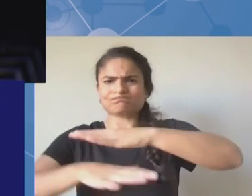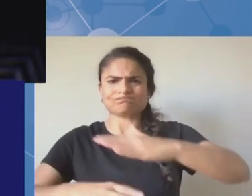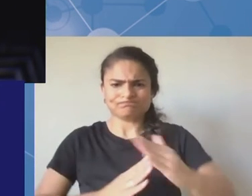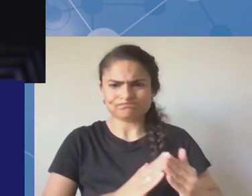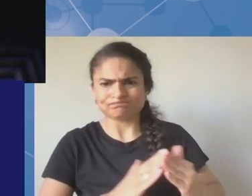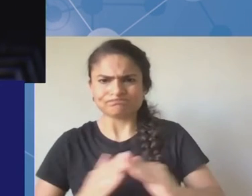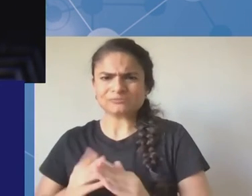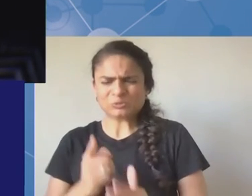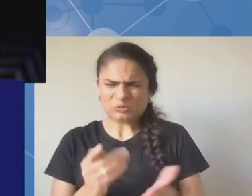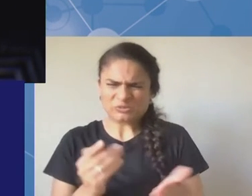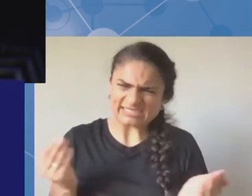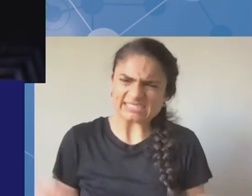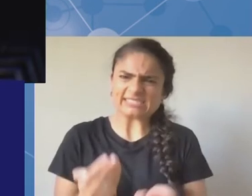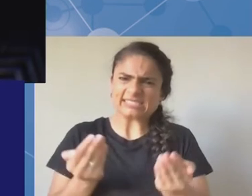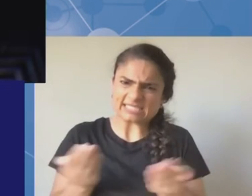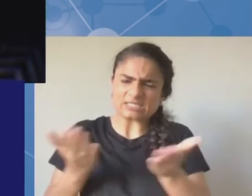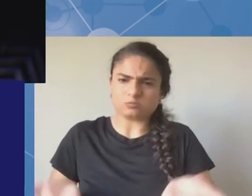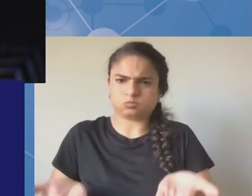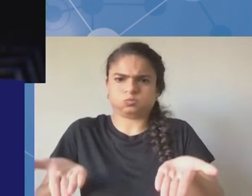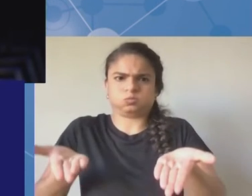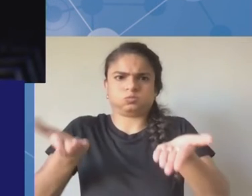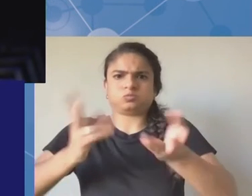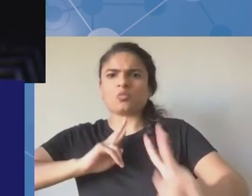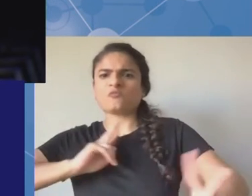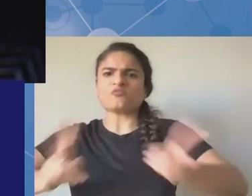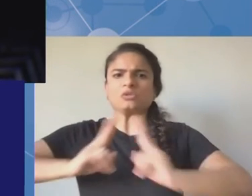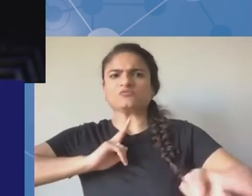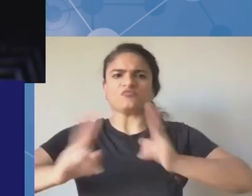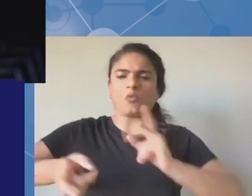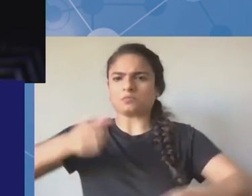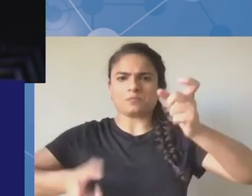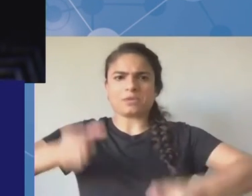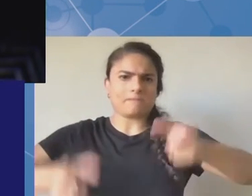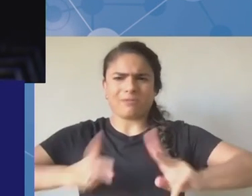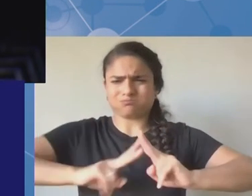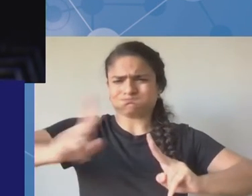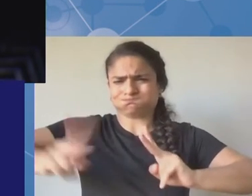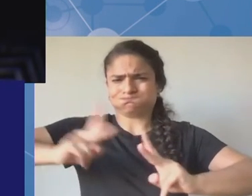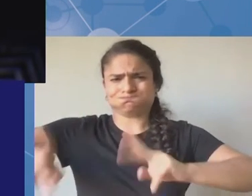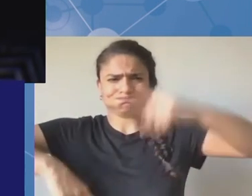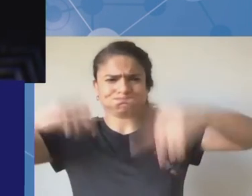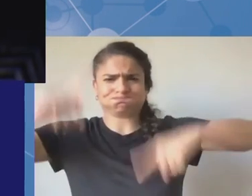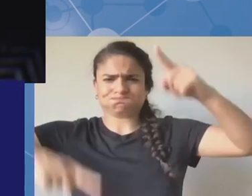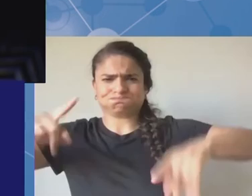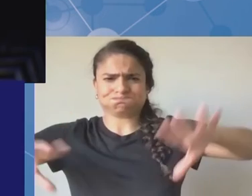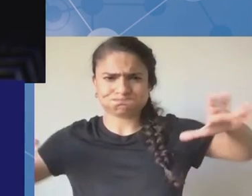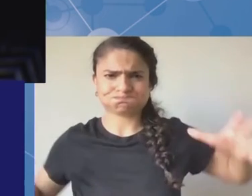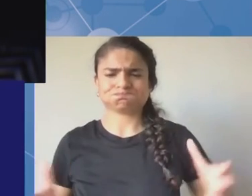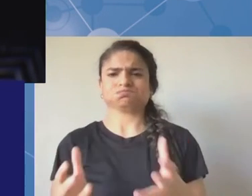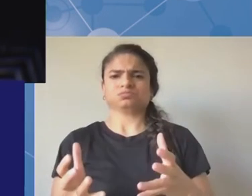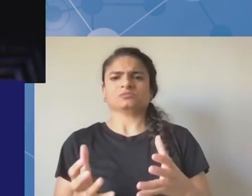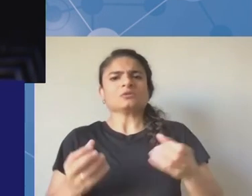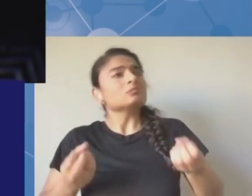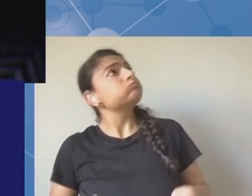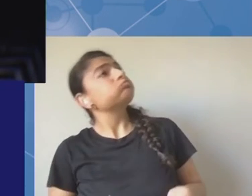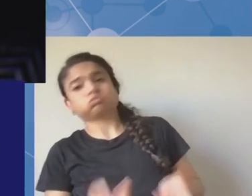Поэтому мы действительно сталкиваемся с реальными изменениями, которые вы вводите благодаря своей